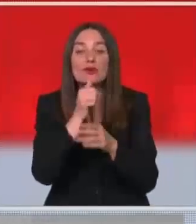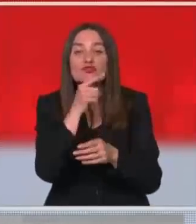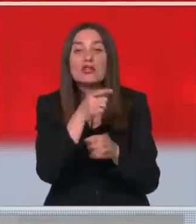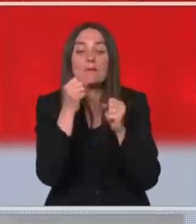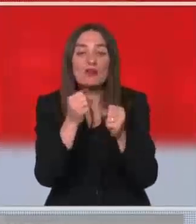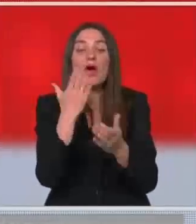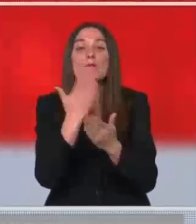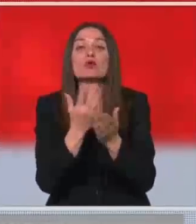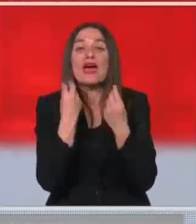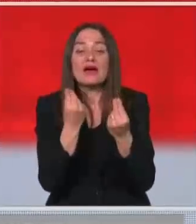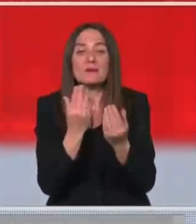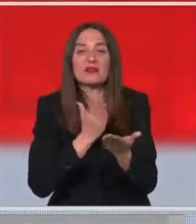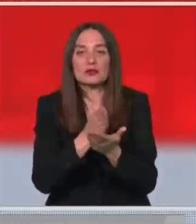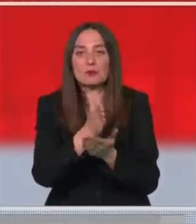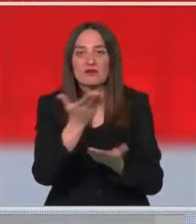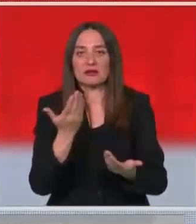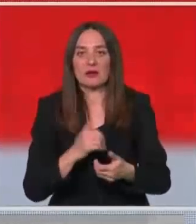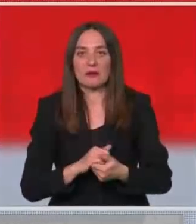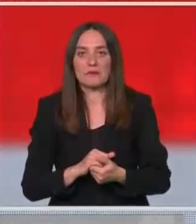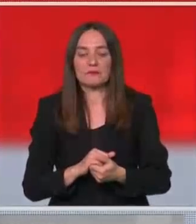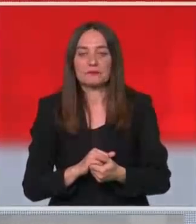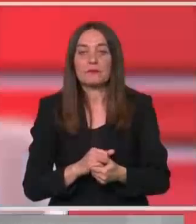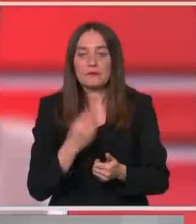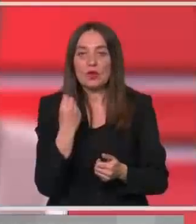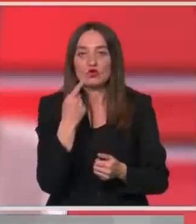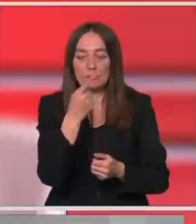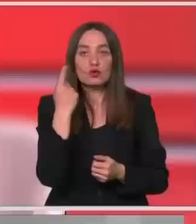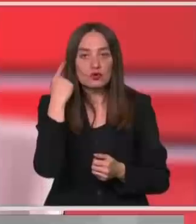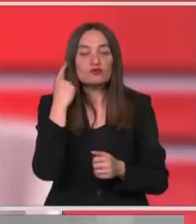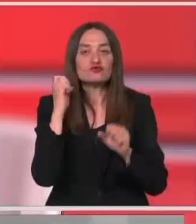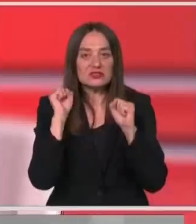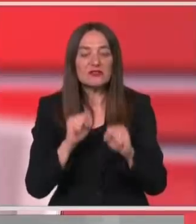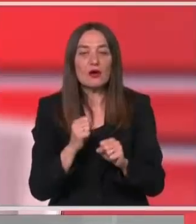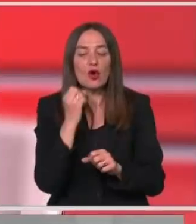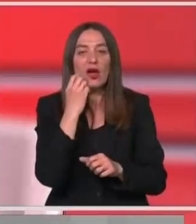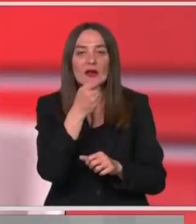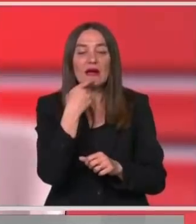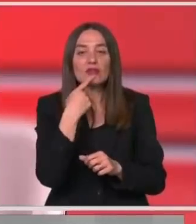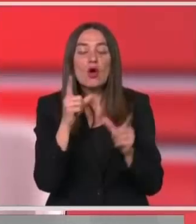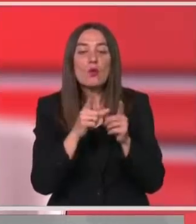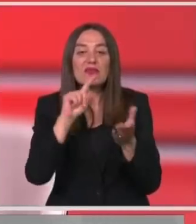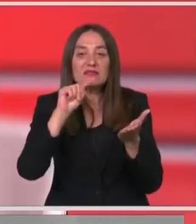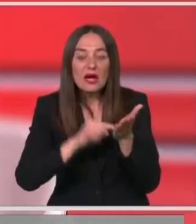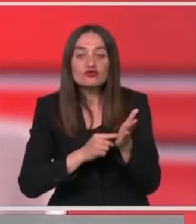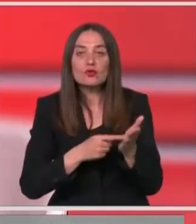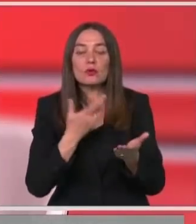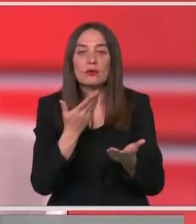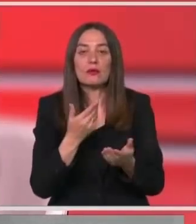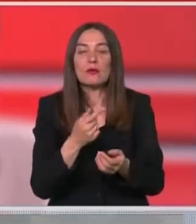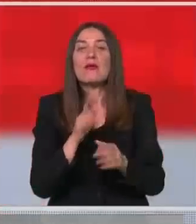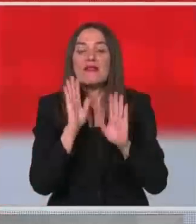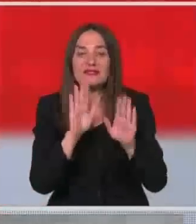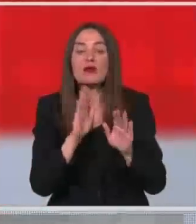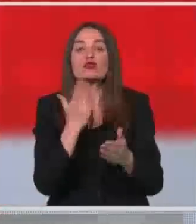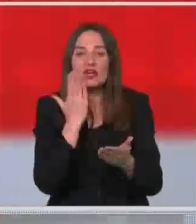podrška bila efikasno sprovedena. Pa dobro, to zvuči sada stvarno, to kad kažete u tačku, ali tako će da